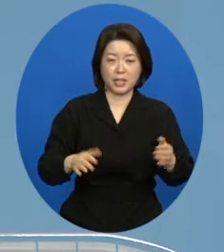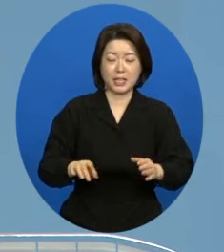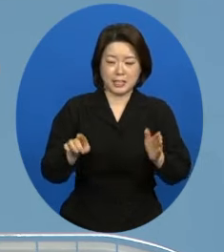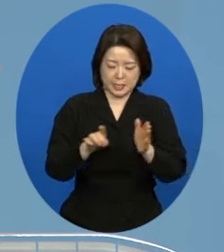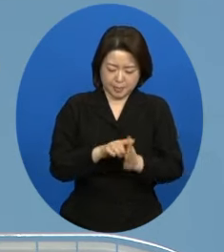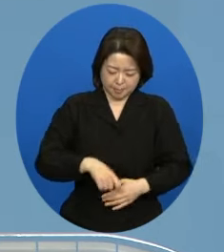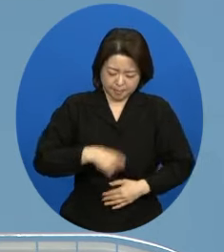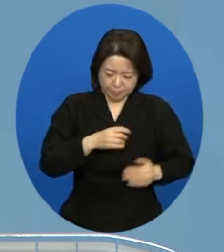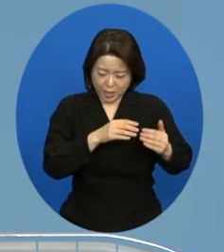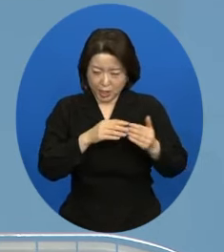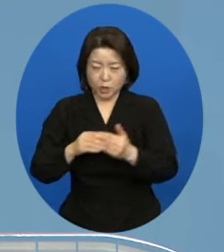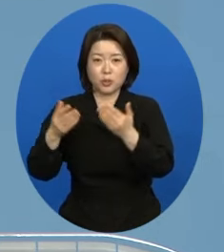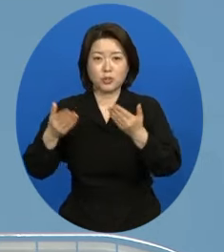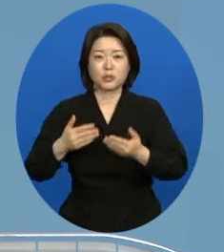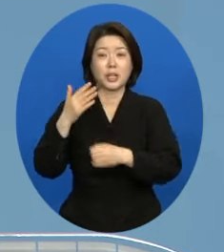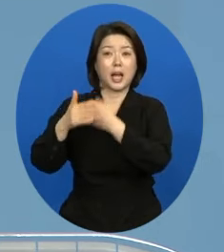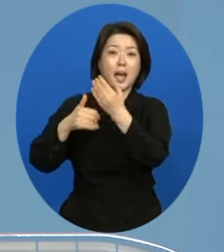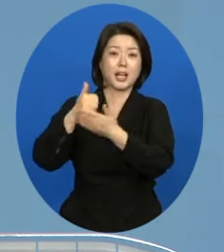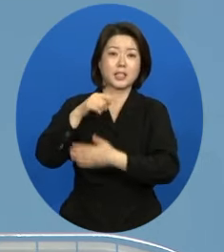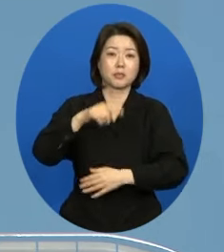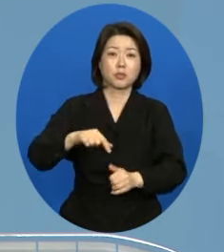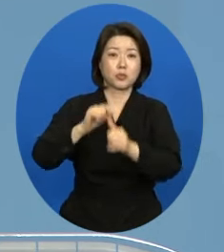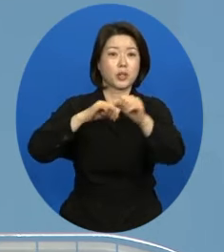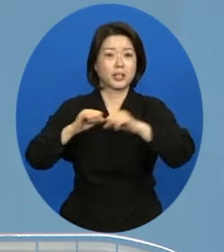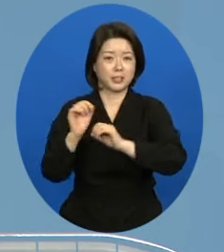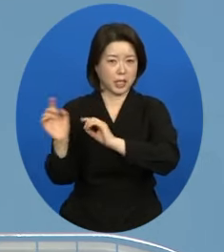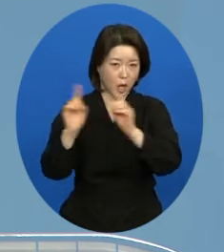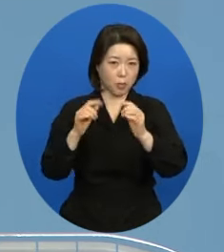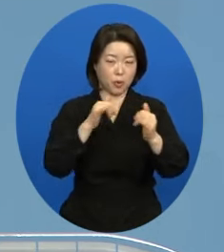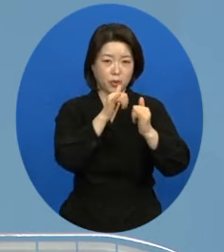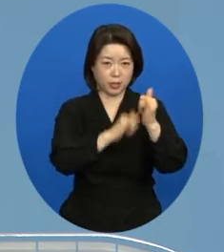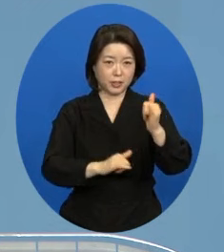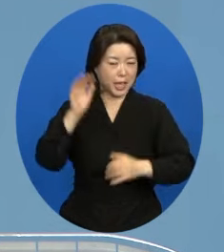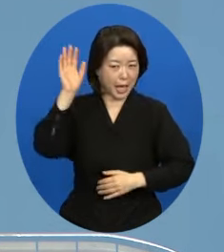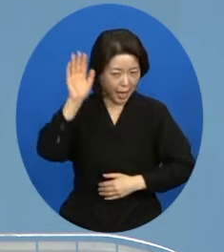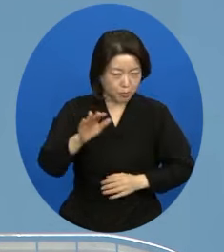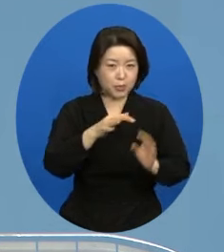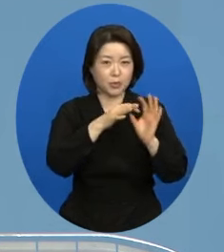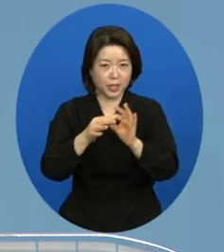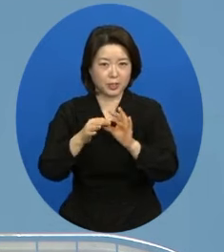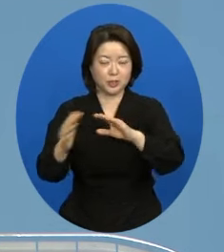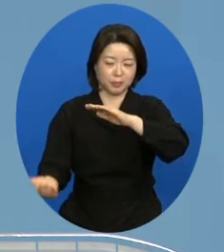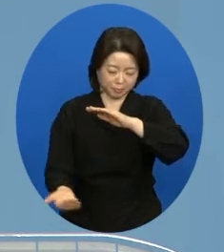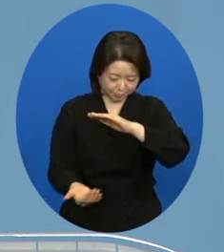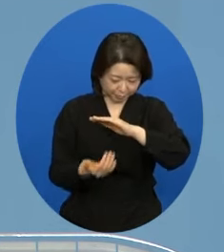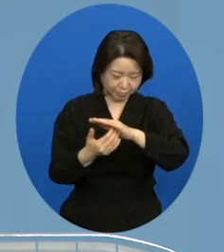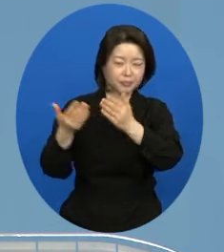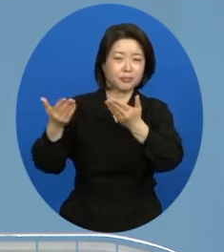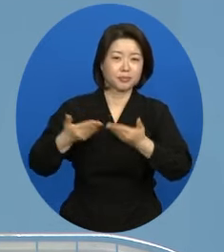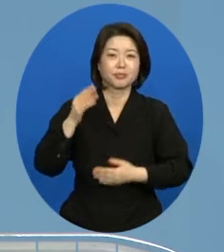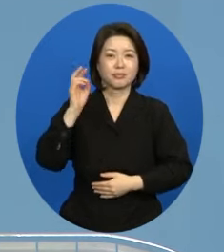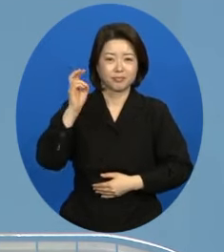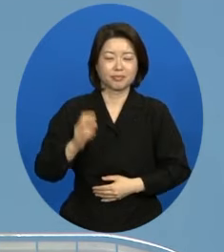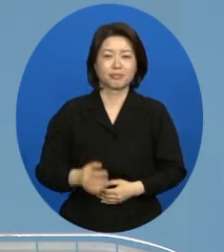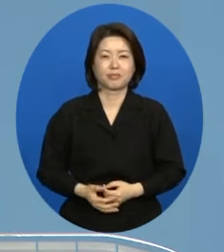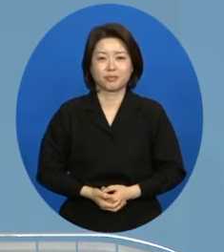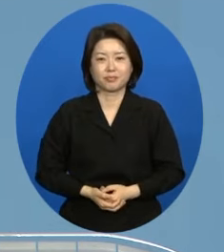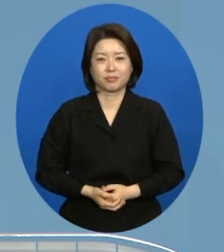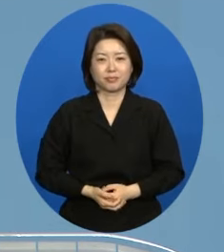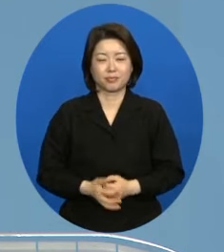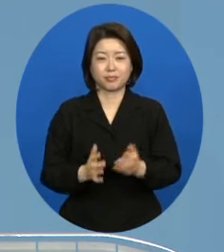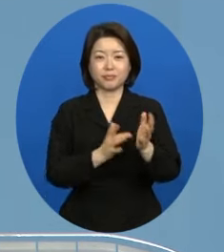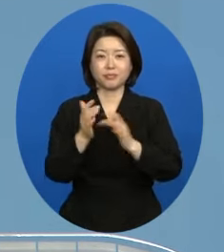주는데 바로 하나님께서는 그 구원의 역사 회복의 역사를 앞으로도 계속 이루실 것입니다